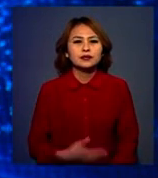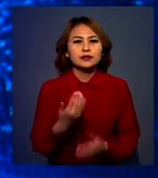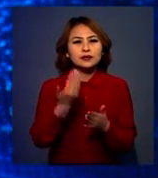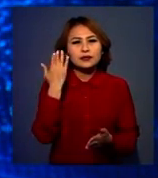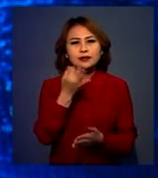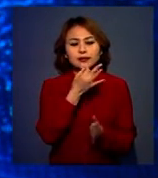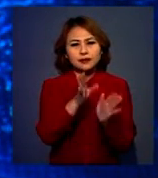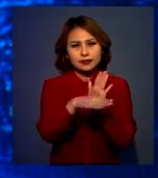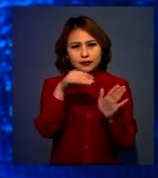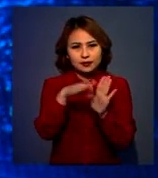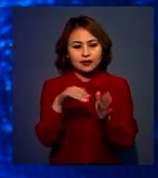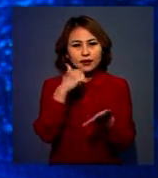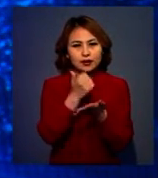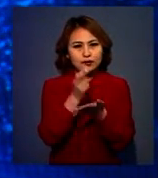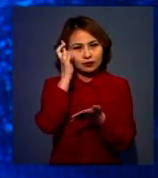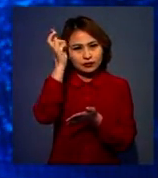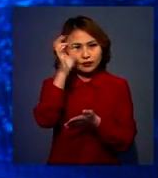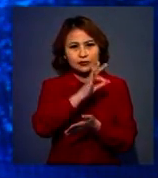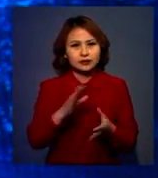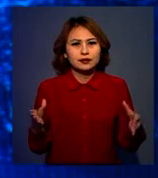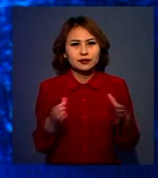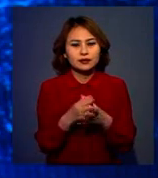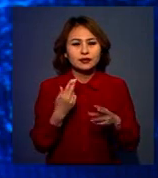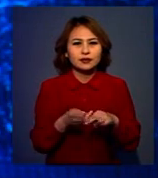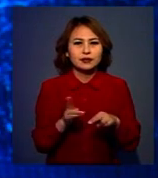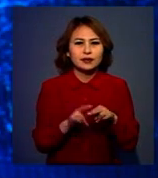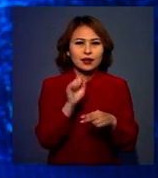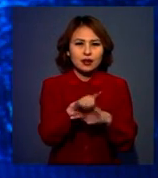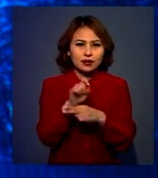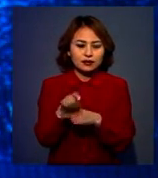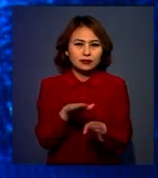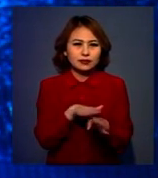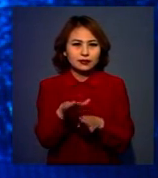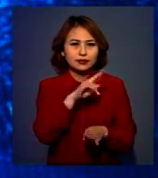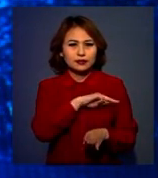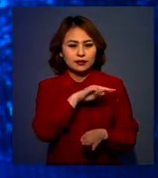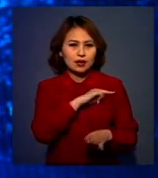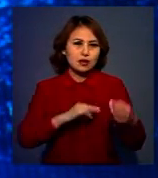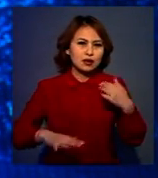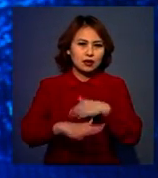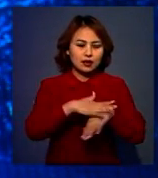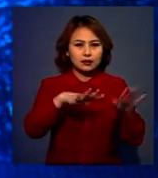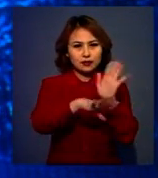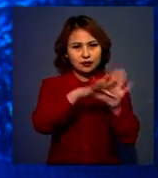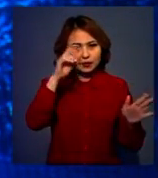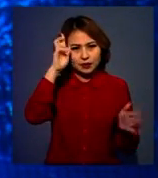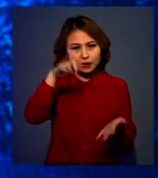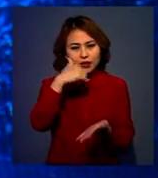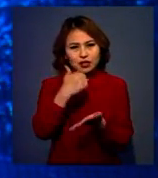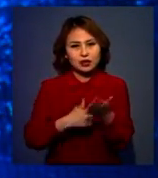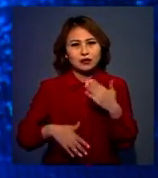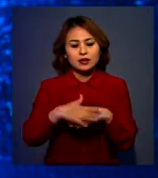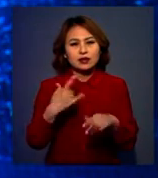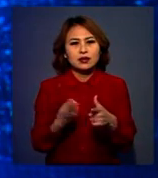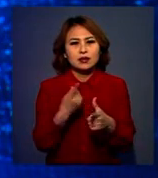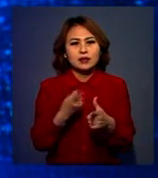Кезектен тыс президент сайлауы елбасы мұрындық болған стратегиялық тапсырмаларды орындауға оң септігін тигізеді. Халық таңдаған мемлекет